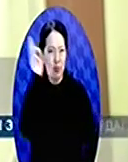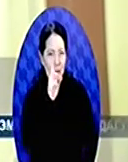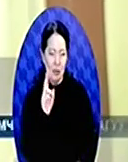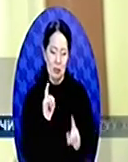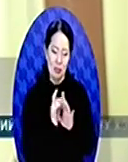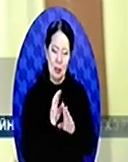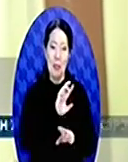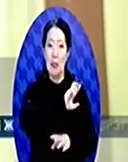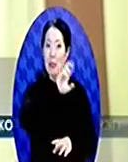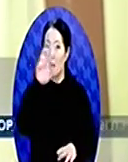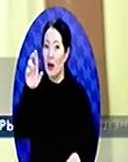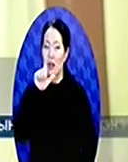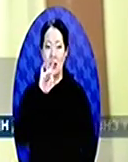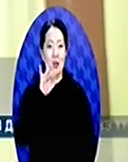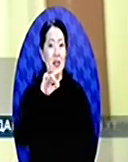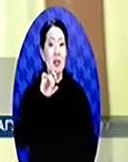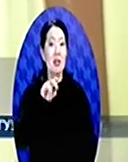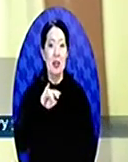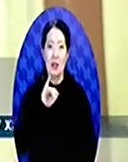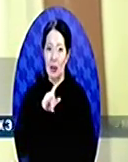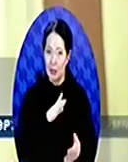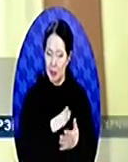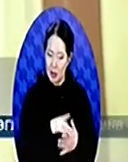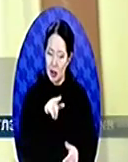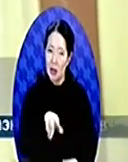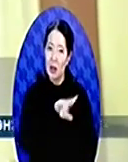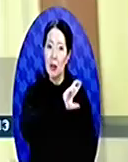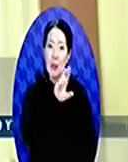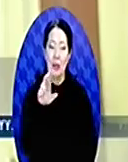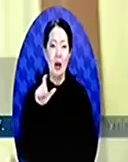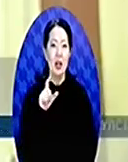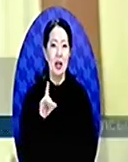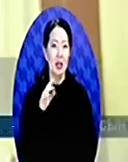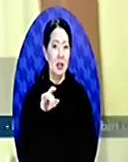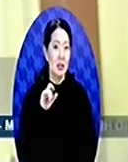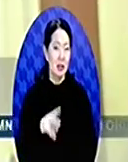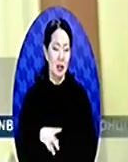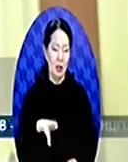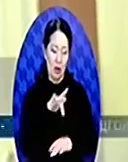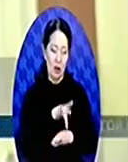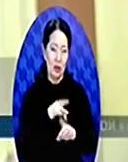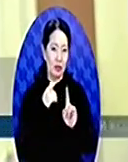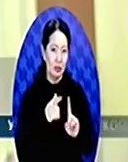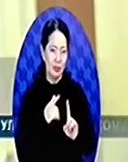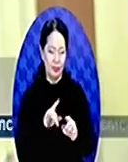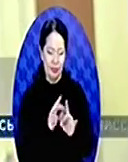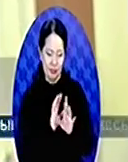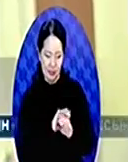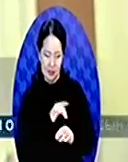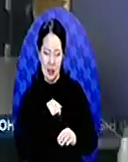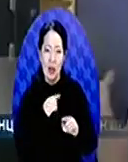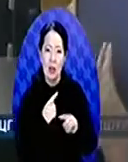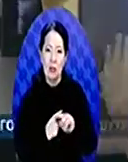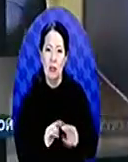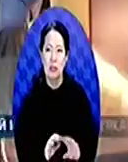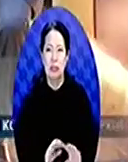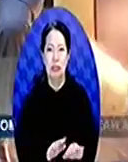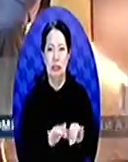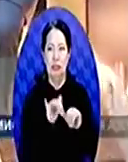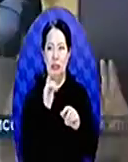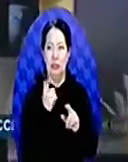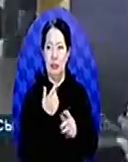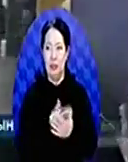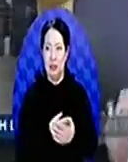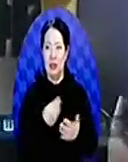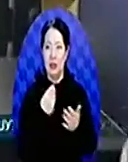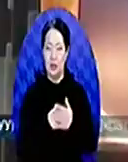эрсдлүүд юу болж байна? Халдвар төвчин гэдэг ч юм уу, тийм ээ. Тэгэхээр энэ эрсдлүүд ерөөхдөө бол хотын болон орон нутгийн төвчөндөө бол яг эрсдлийн төвчин бол нэмэгдэж байгаа. За энэ